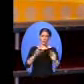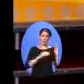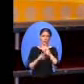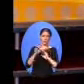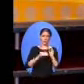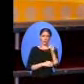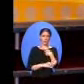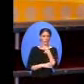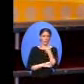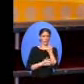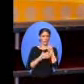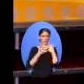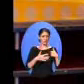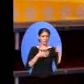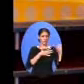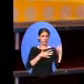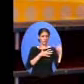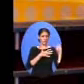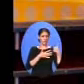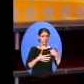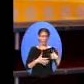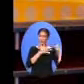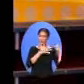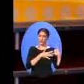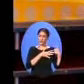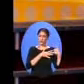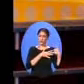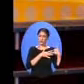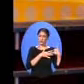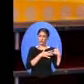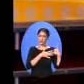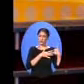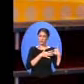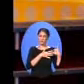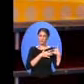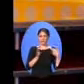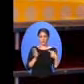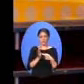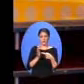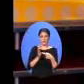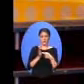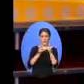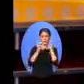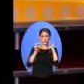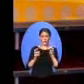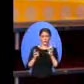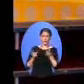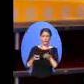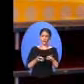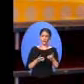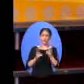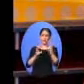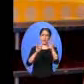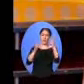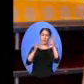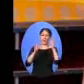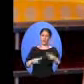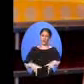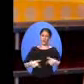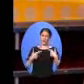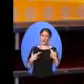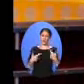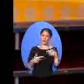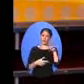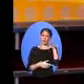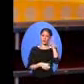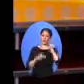אני מדברת על 6 שנים אחורה, מאז בזכות העמותה בשביל החיים, שישנם